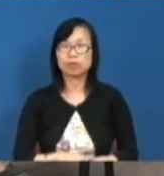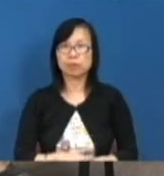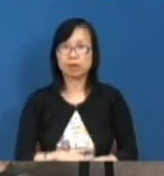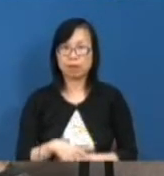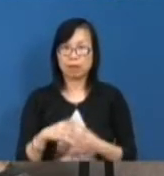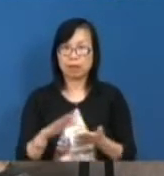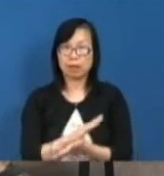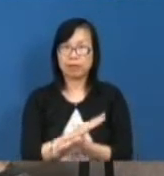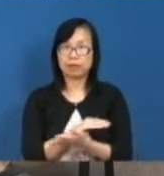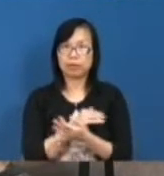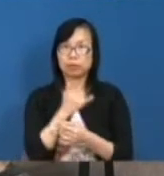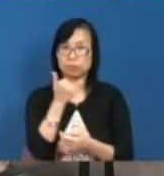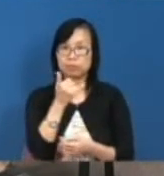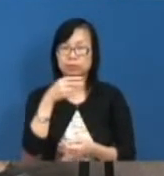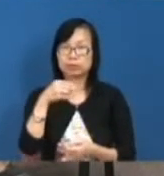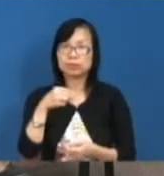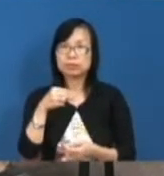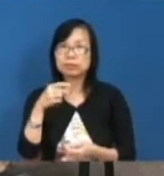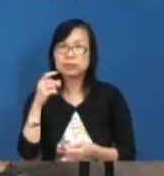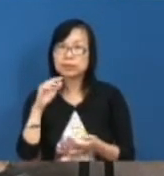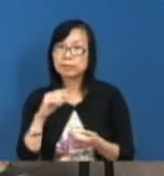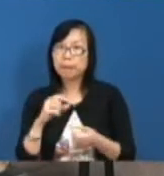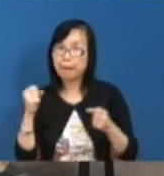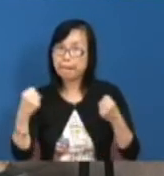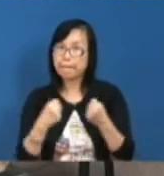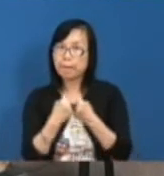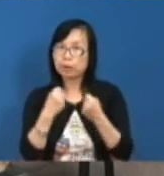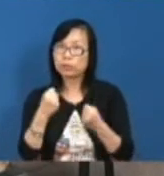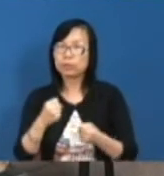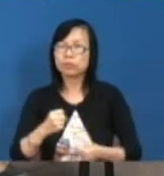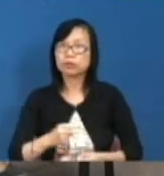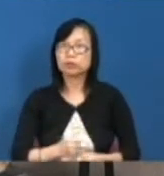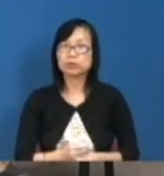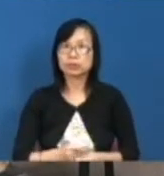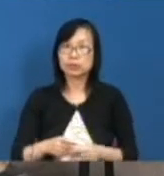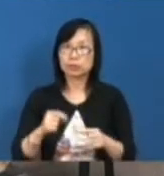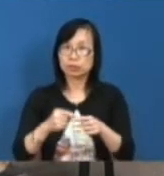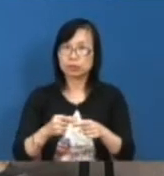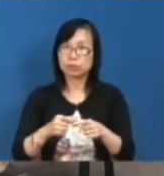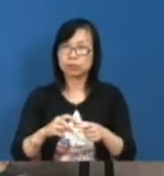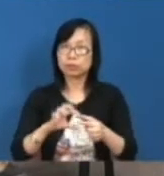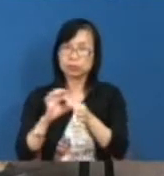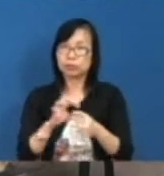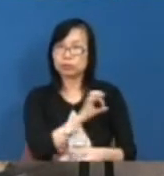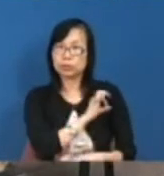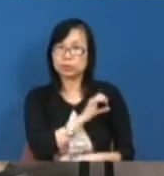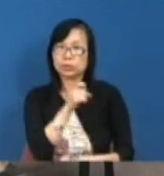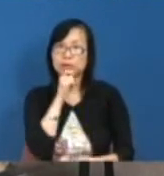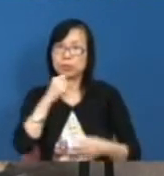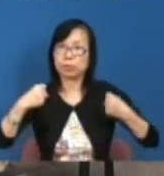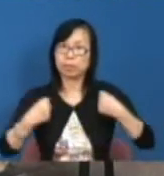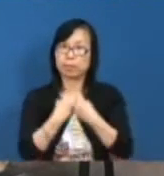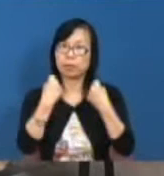喺六七年暴動嘅時候，工聯會參加嘅鬥委會有呢個暴力